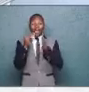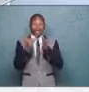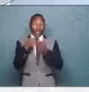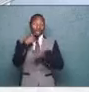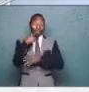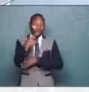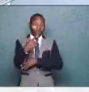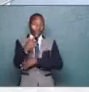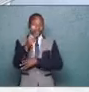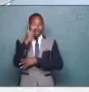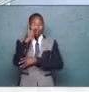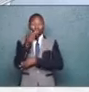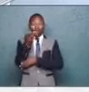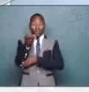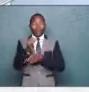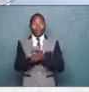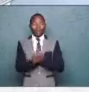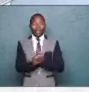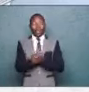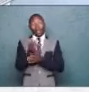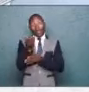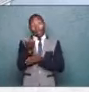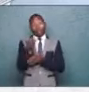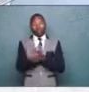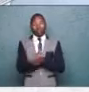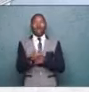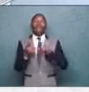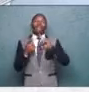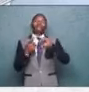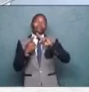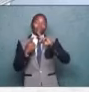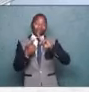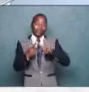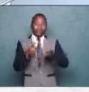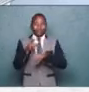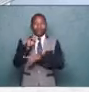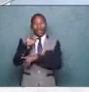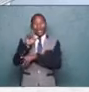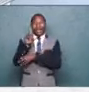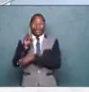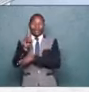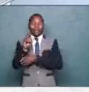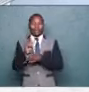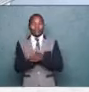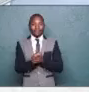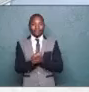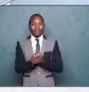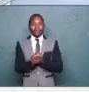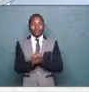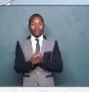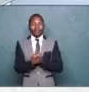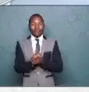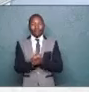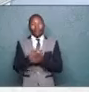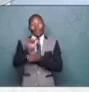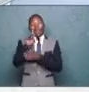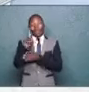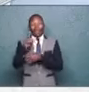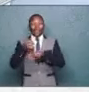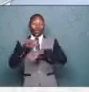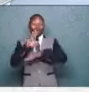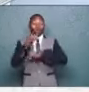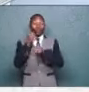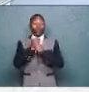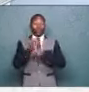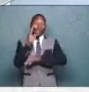Ndibwerenzenso kuti maumboniwa ndi awa: choyamba cha unzika, chachiwiri cha unzika chimene nthawi